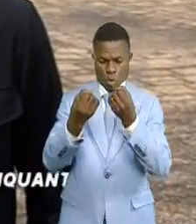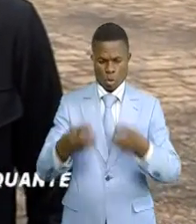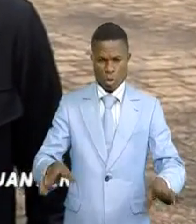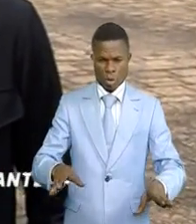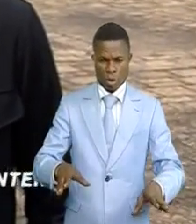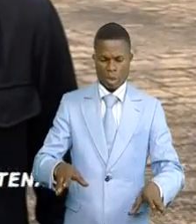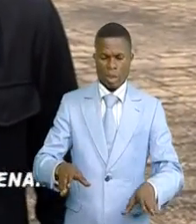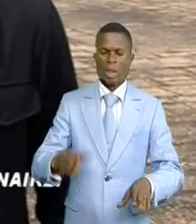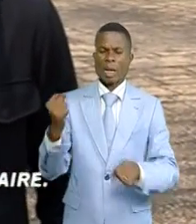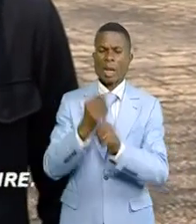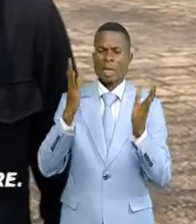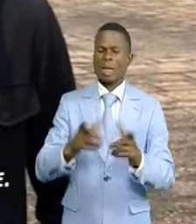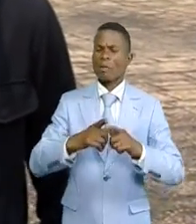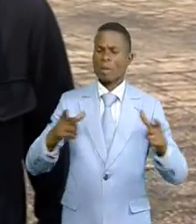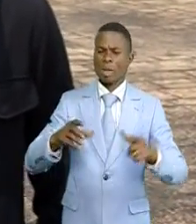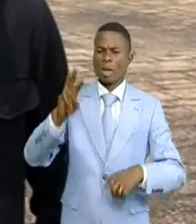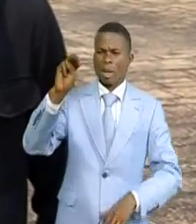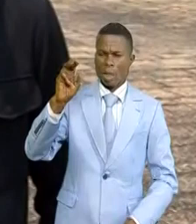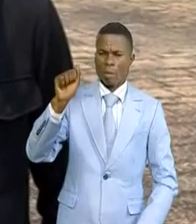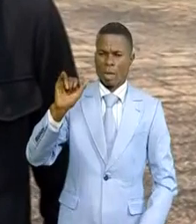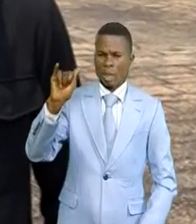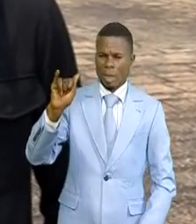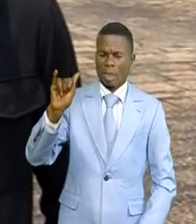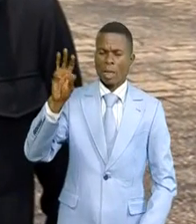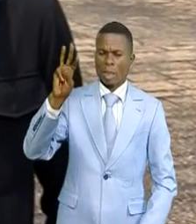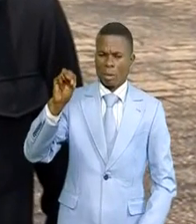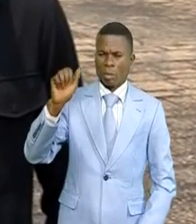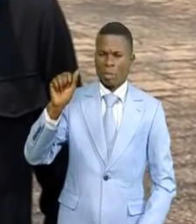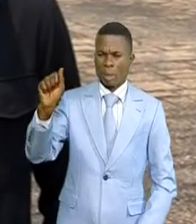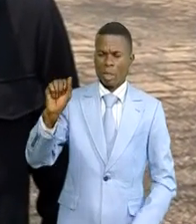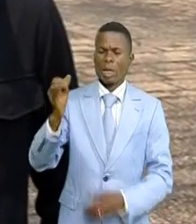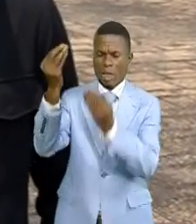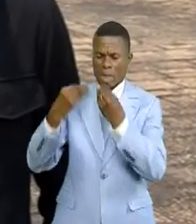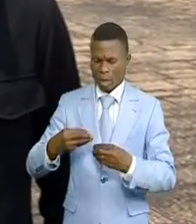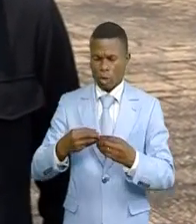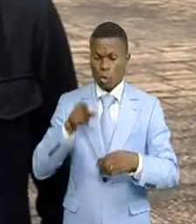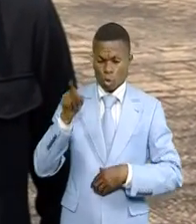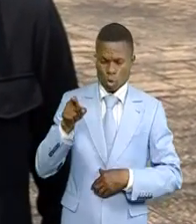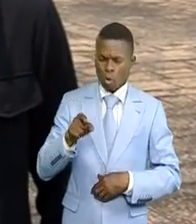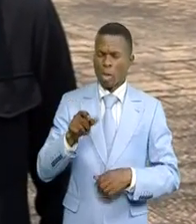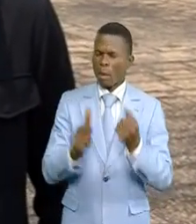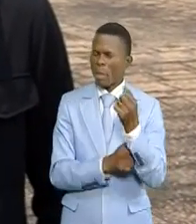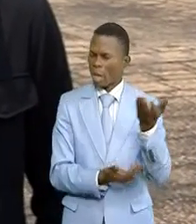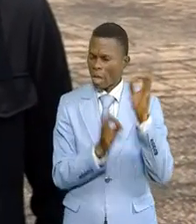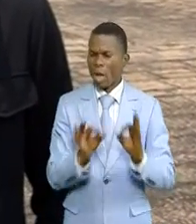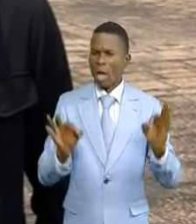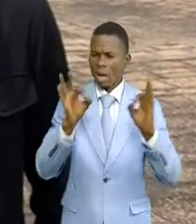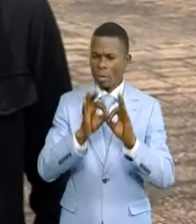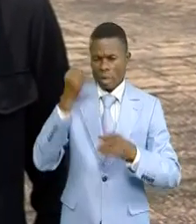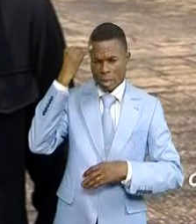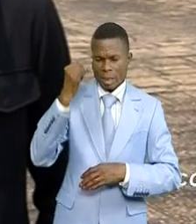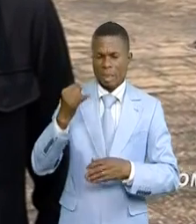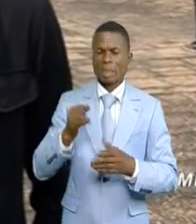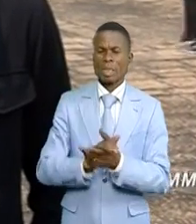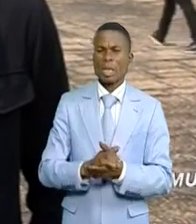un artiste. Maïma nous a donné cette force-là, cette valeur-là. L'option-là d'avoir